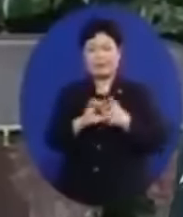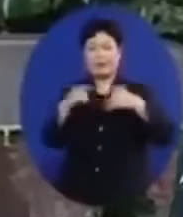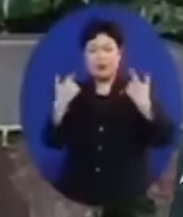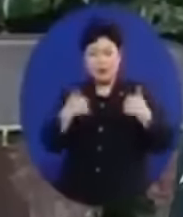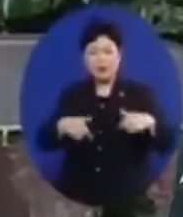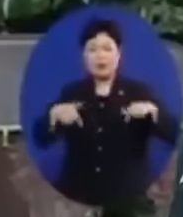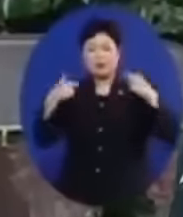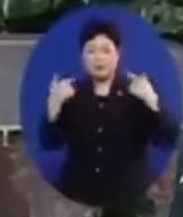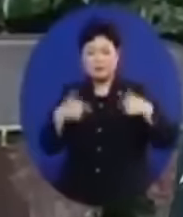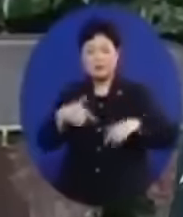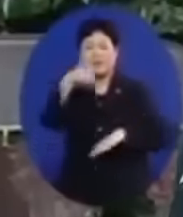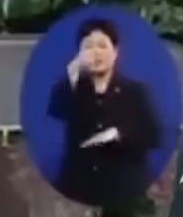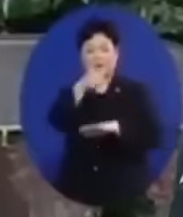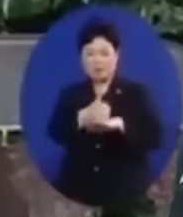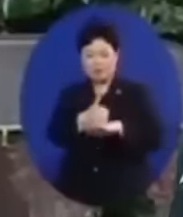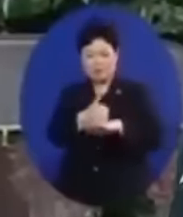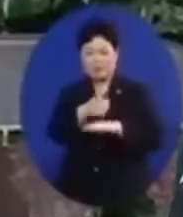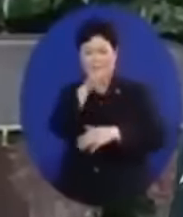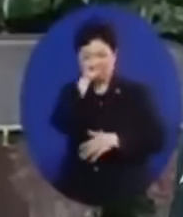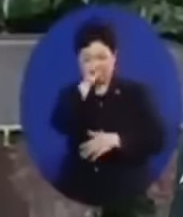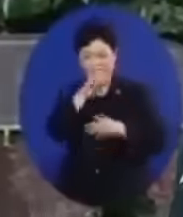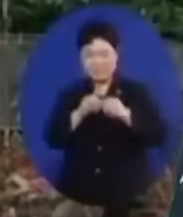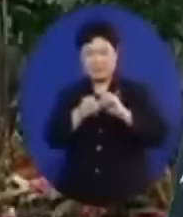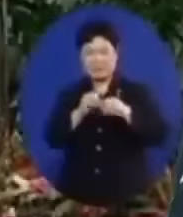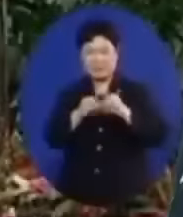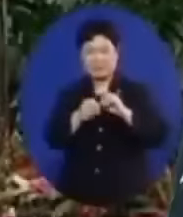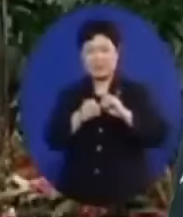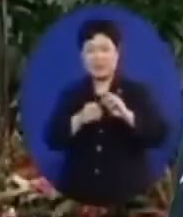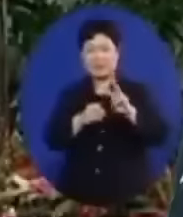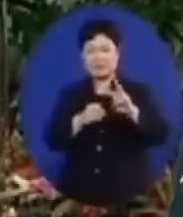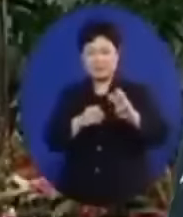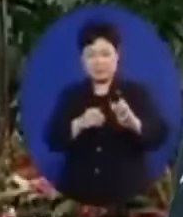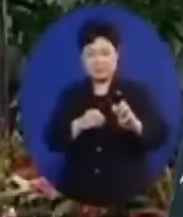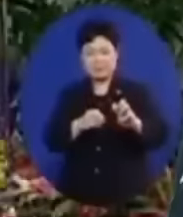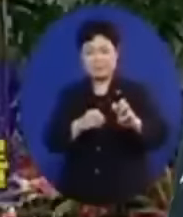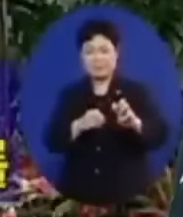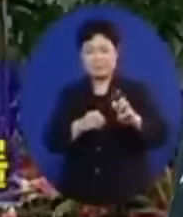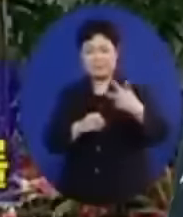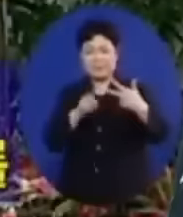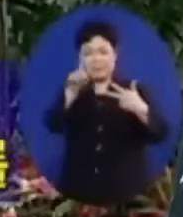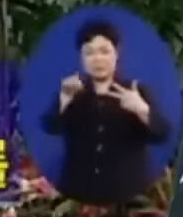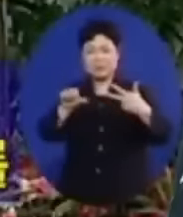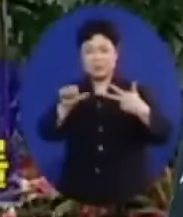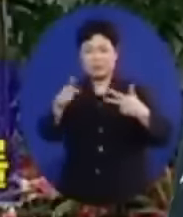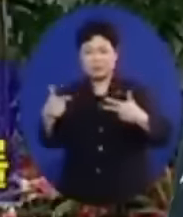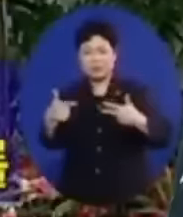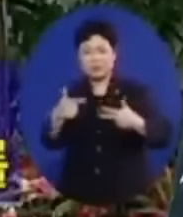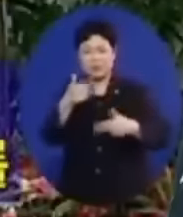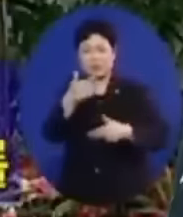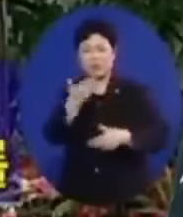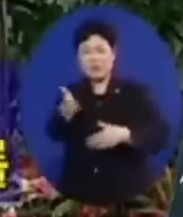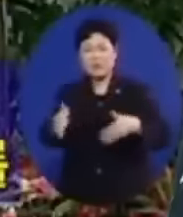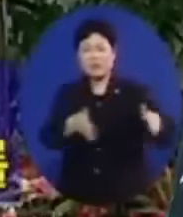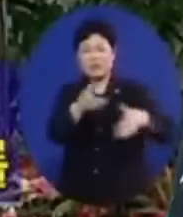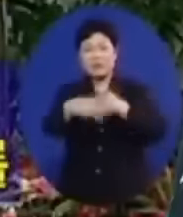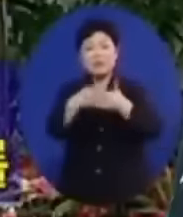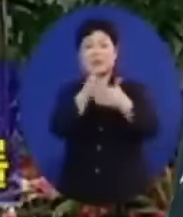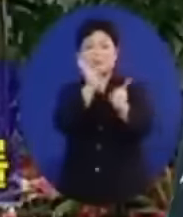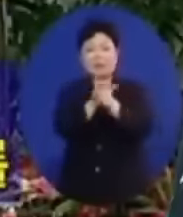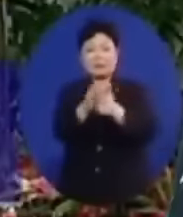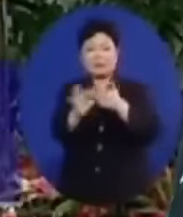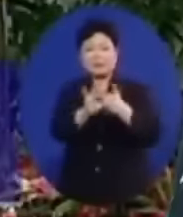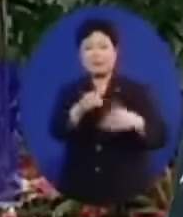언제나 결과가 좋습니다. 시편 37편 5절로 6절에 내 길을 야훼께 맡기라. 그를 의지하면 그가 이루시고